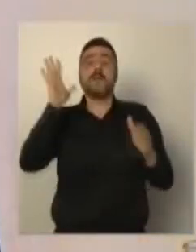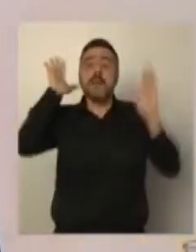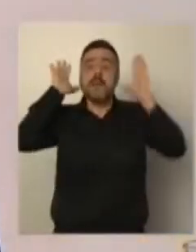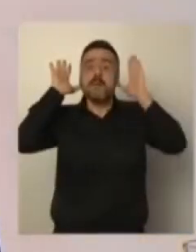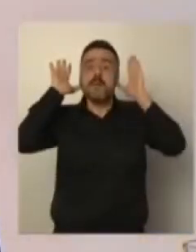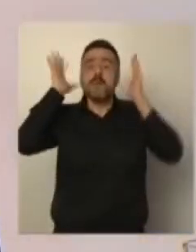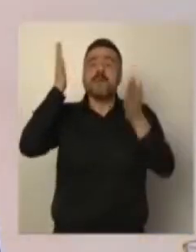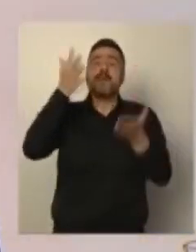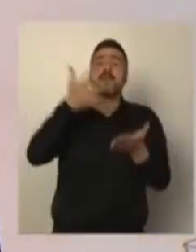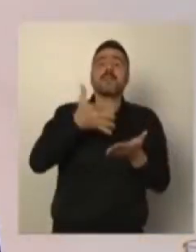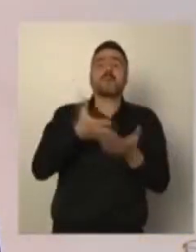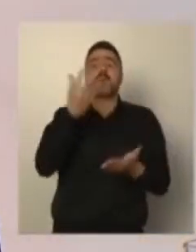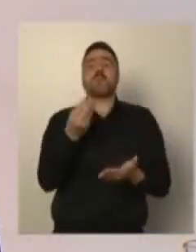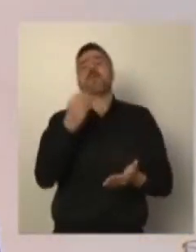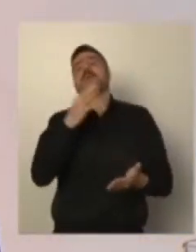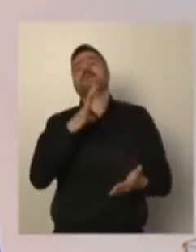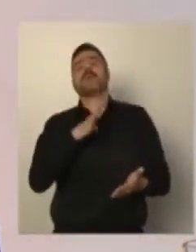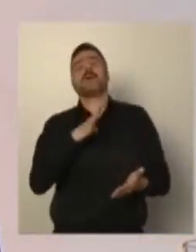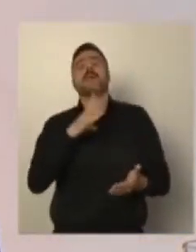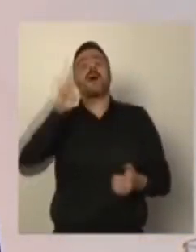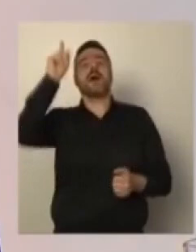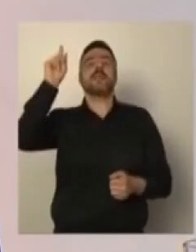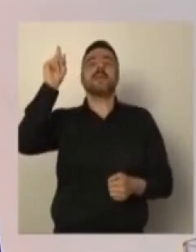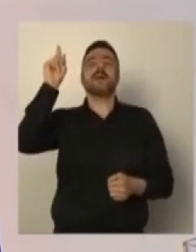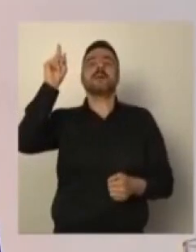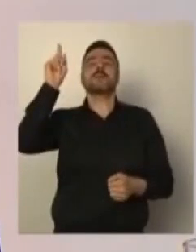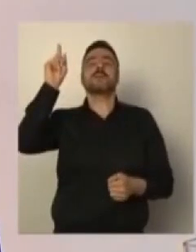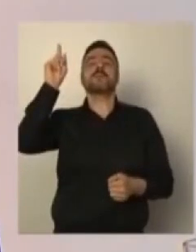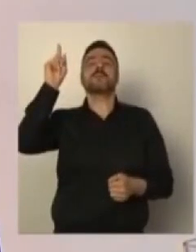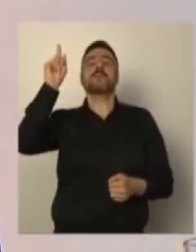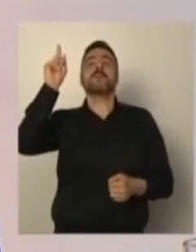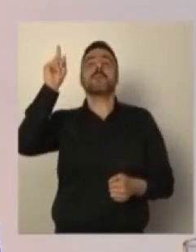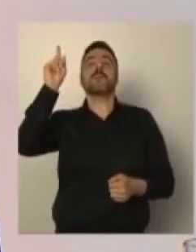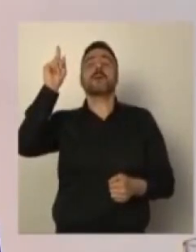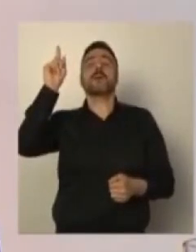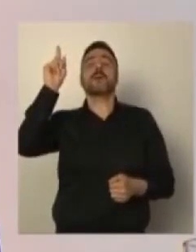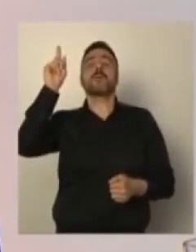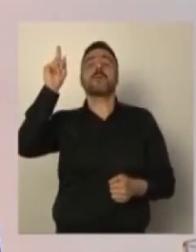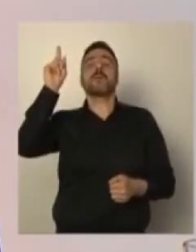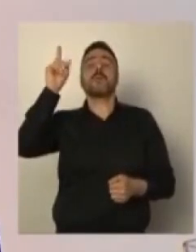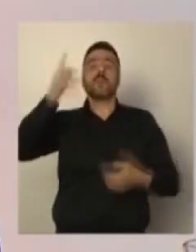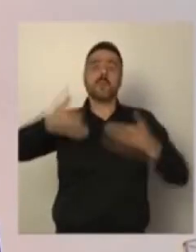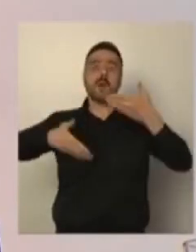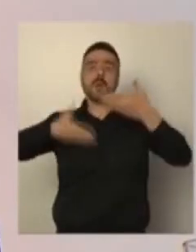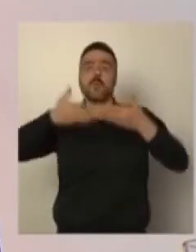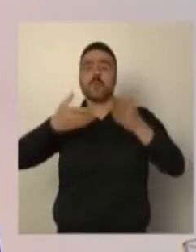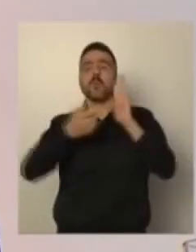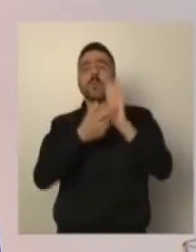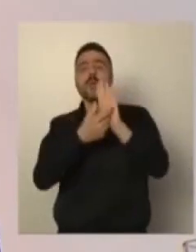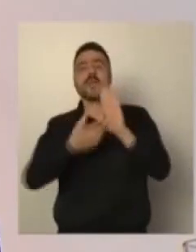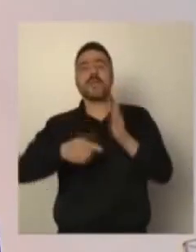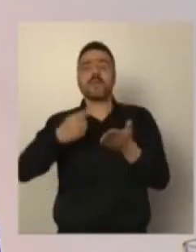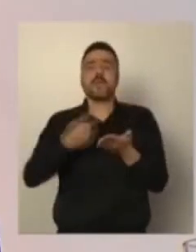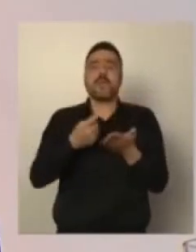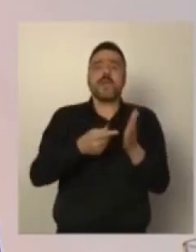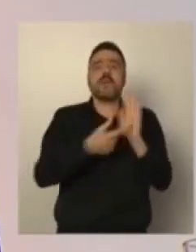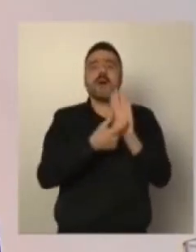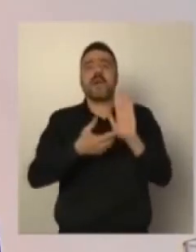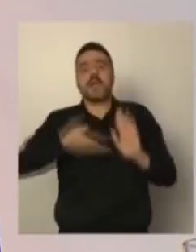5 vakit namaz gelmektedir. Rabbimizin İnne salate tenha anil fahşai vel